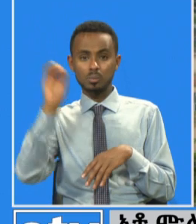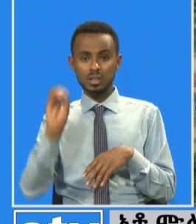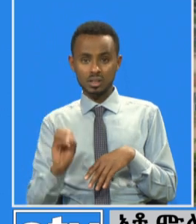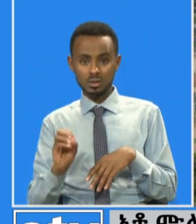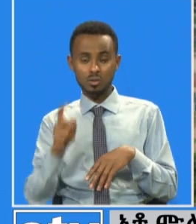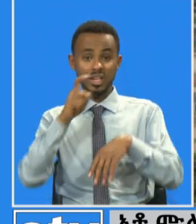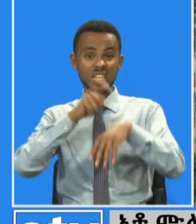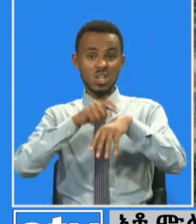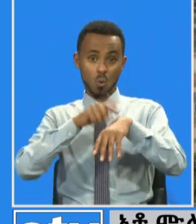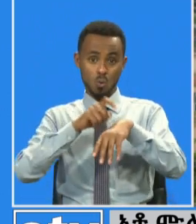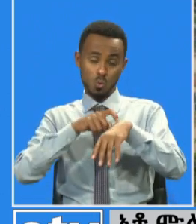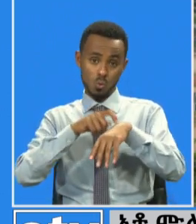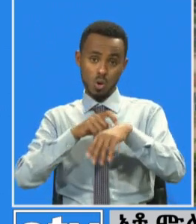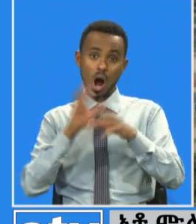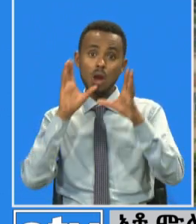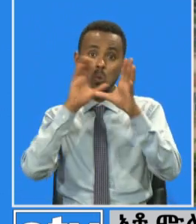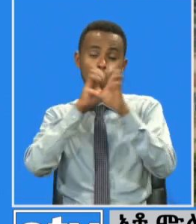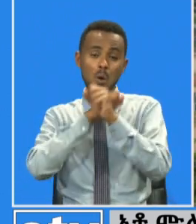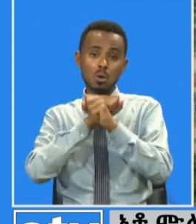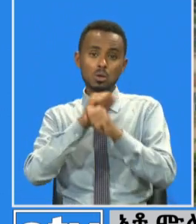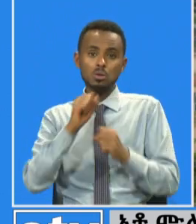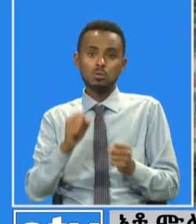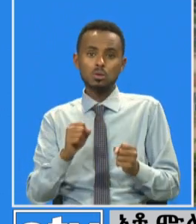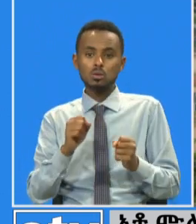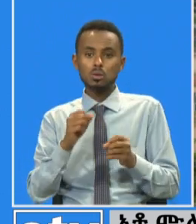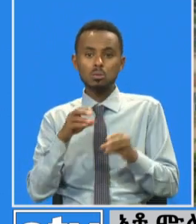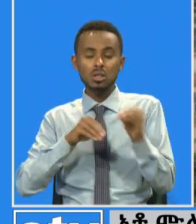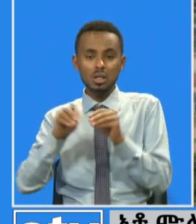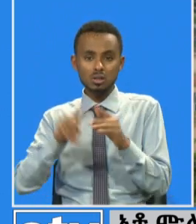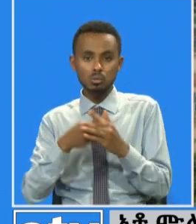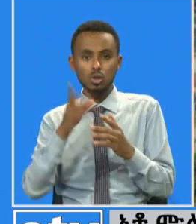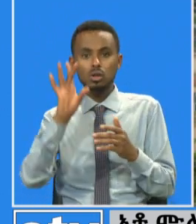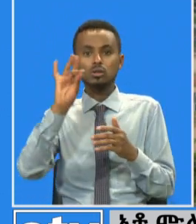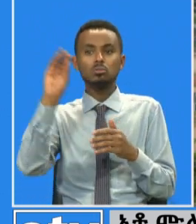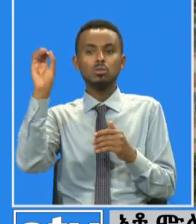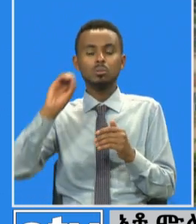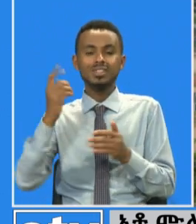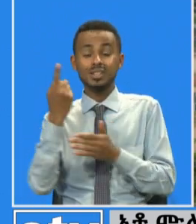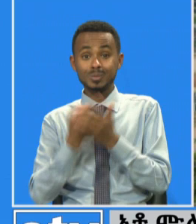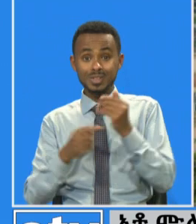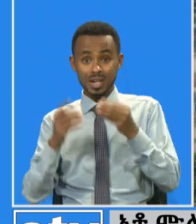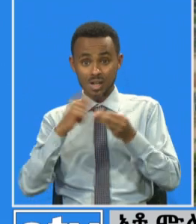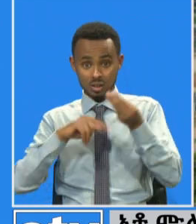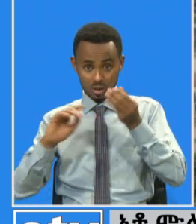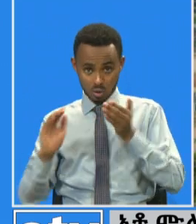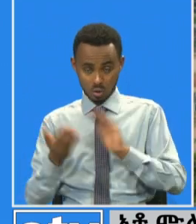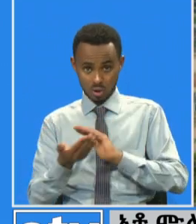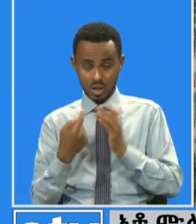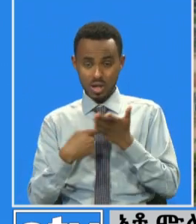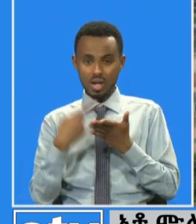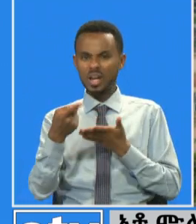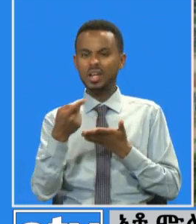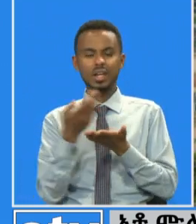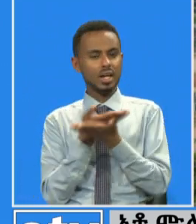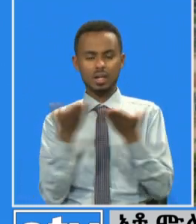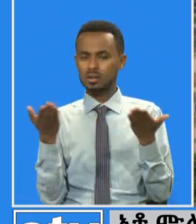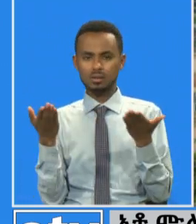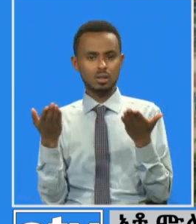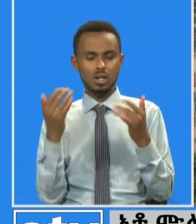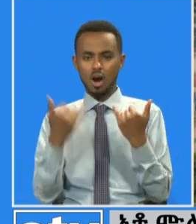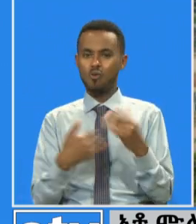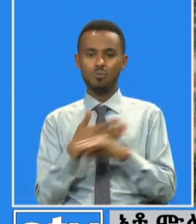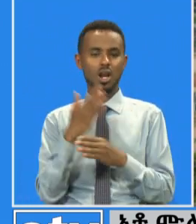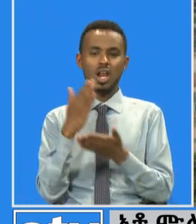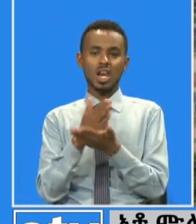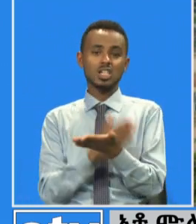the time አልቆ ፐርፎርም የተደረገው ግን 8% ብቻ ስለሆነ ይሄንን ነገር ካሁን